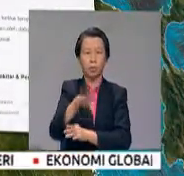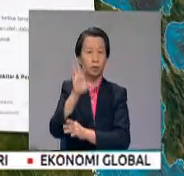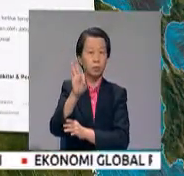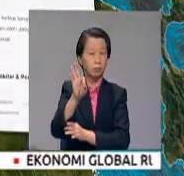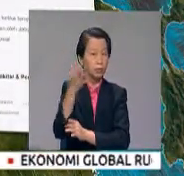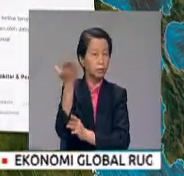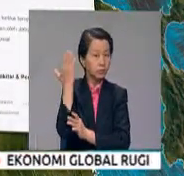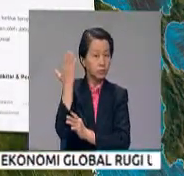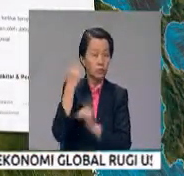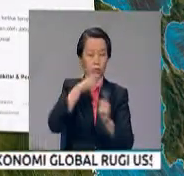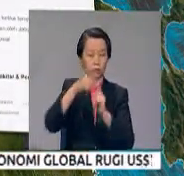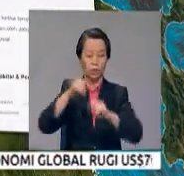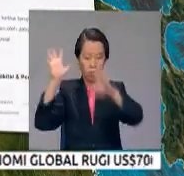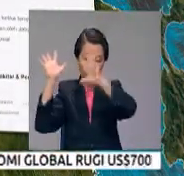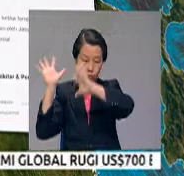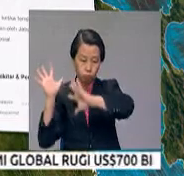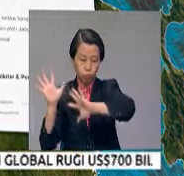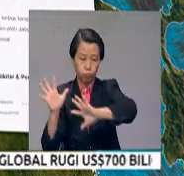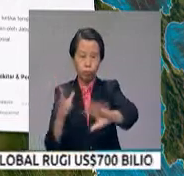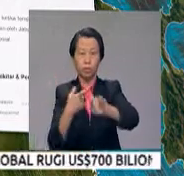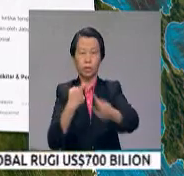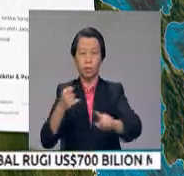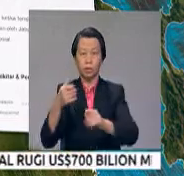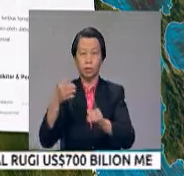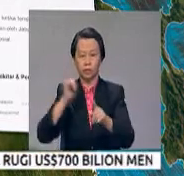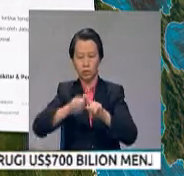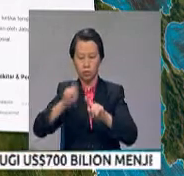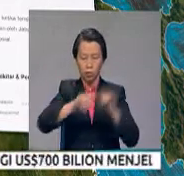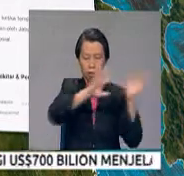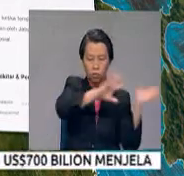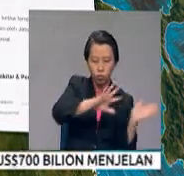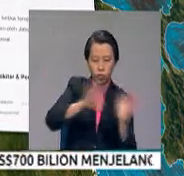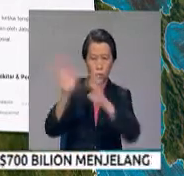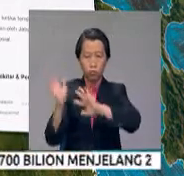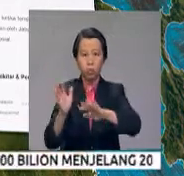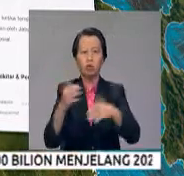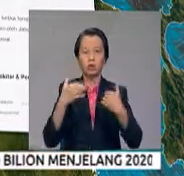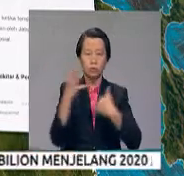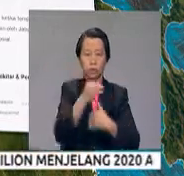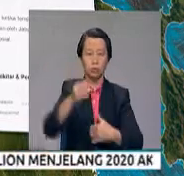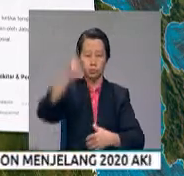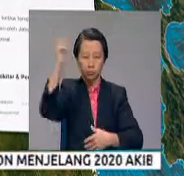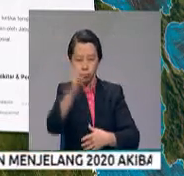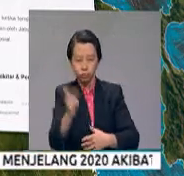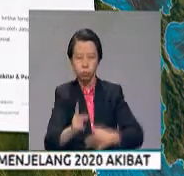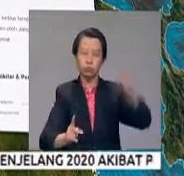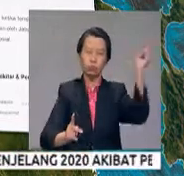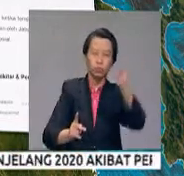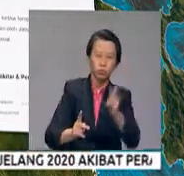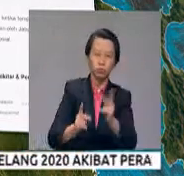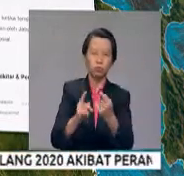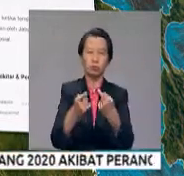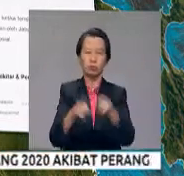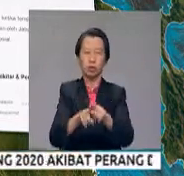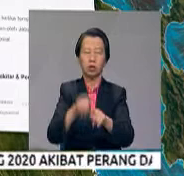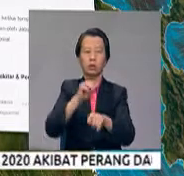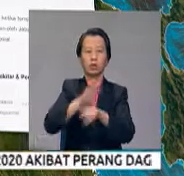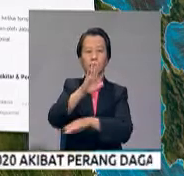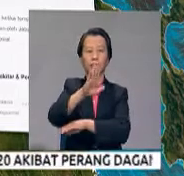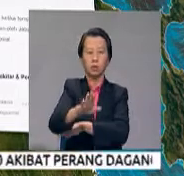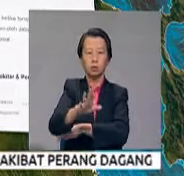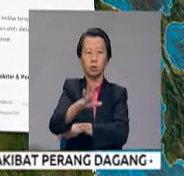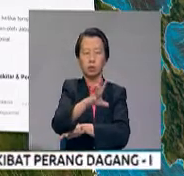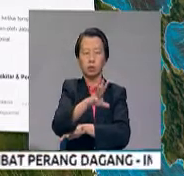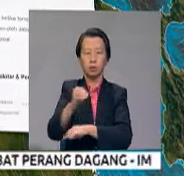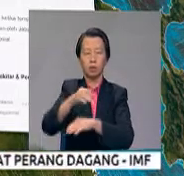lalu. Apabila angin kini bergerak dari arah yang pelbagai dan ribut petir lebih kerap berlaku terutamanya pada waktu petang dan